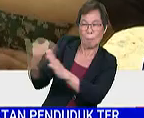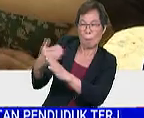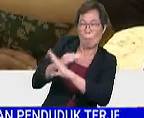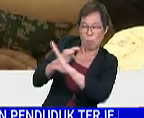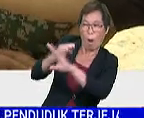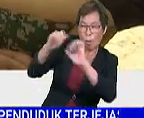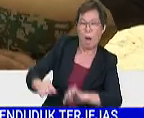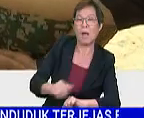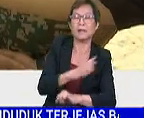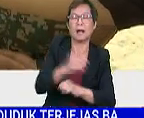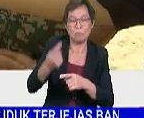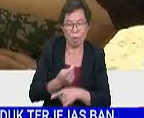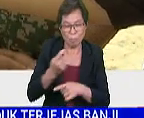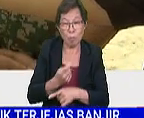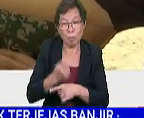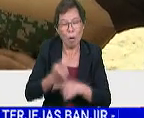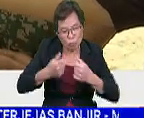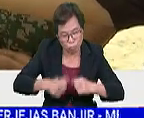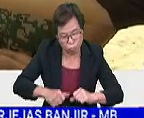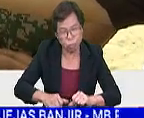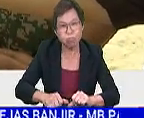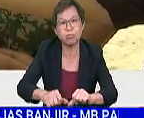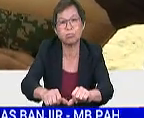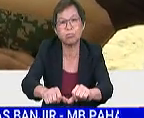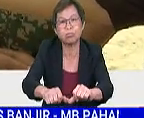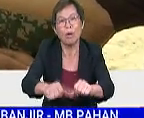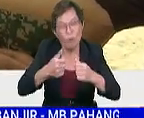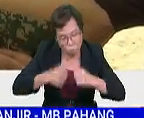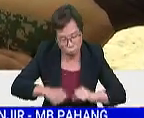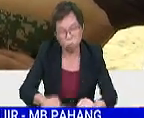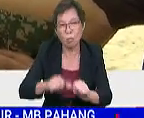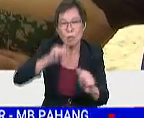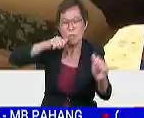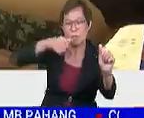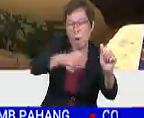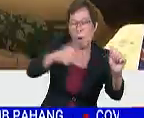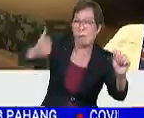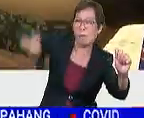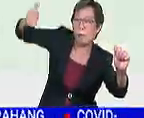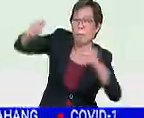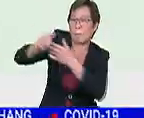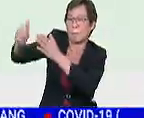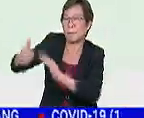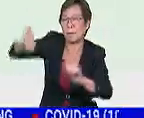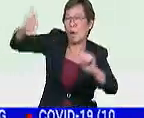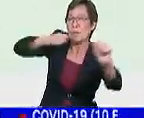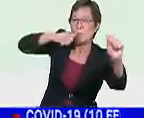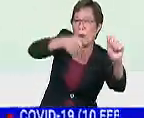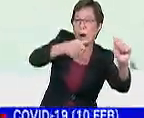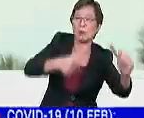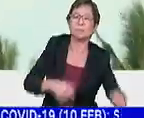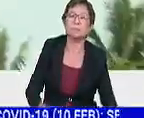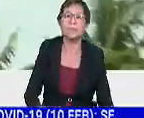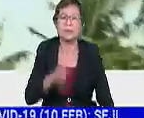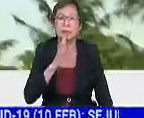mengharapkan latihan seagini dapat diteruskan atas arahan pucuk pimpinan tertinggi nanti